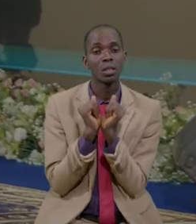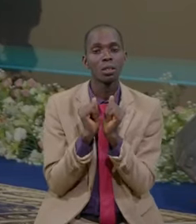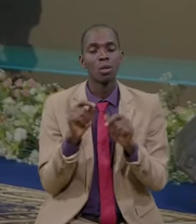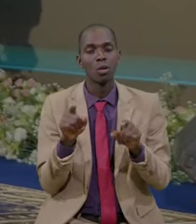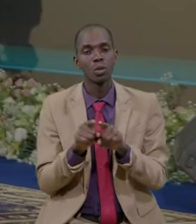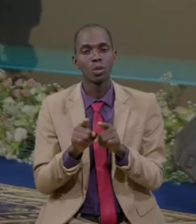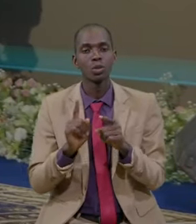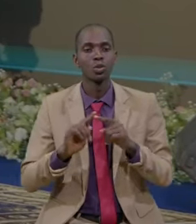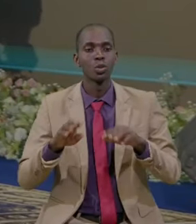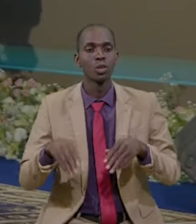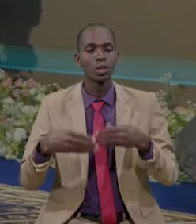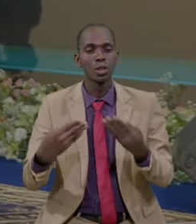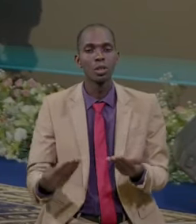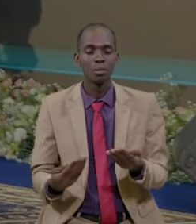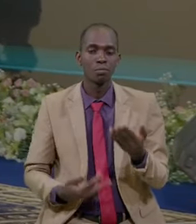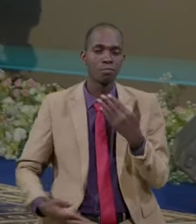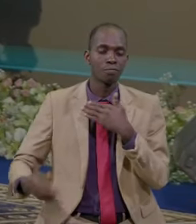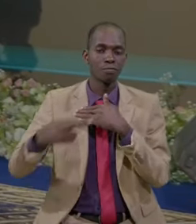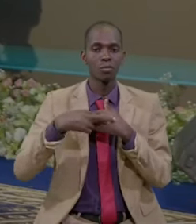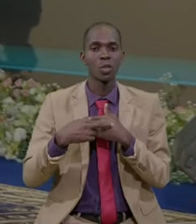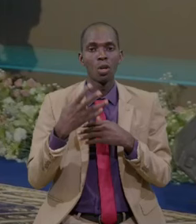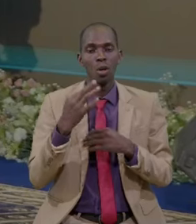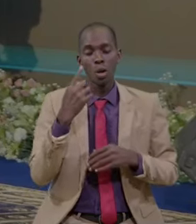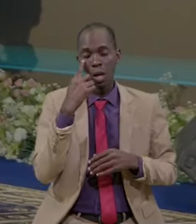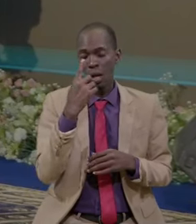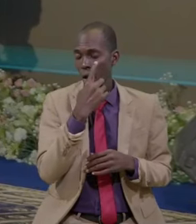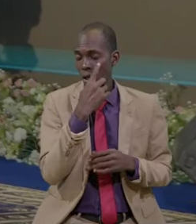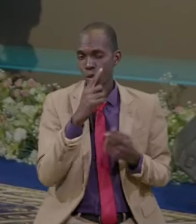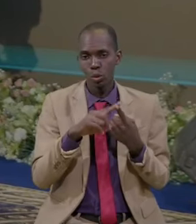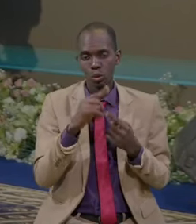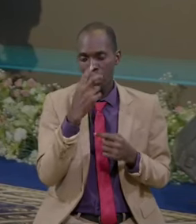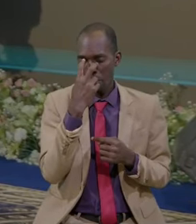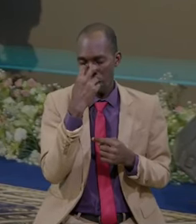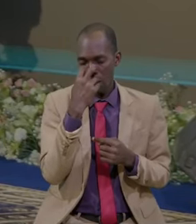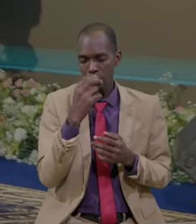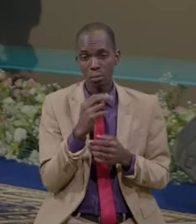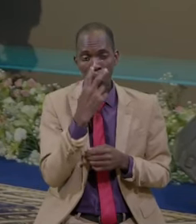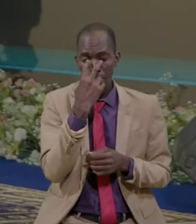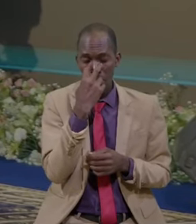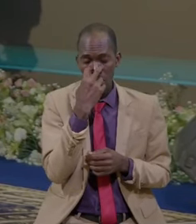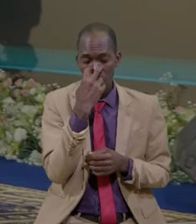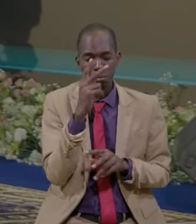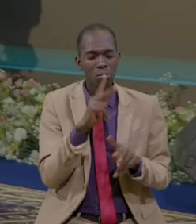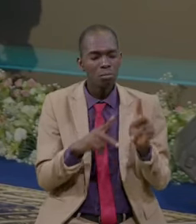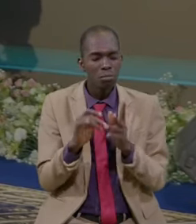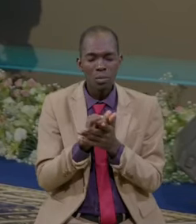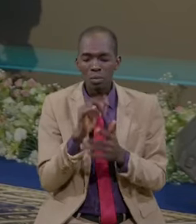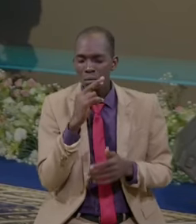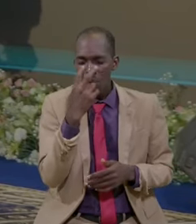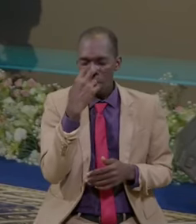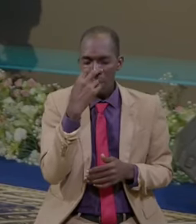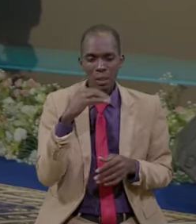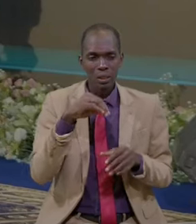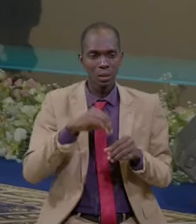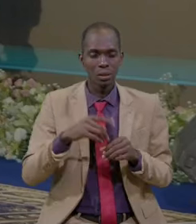il doit donner le recouvrement de la vue aux aveugles. Aux aveugles. Ceux qui sont aveugles